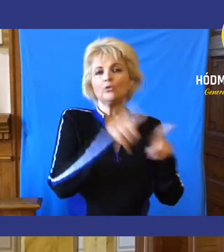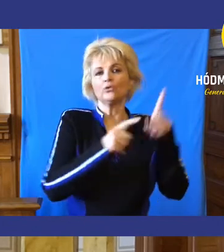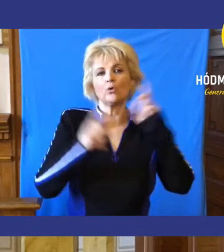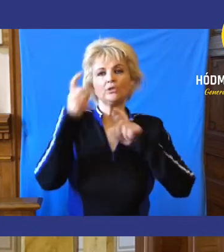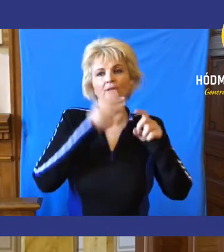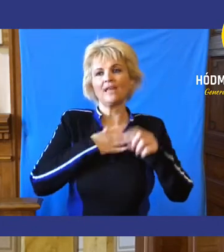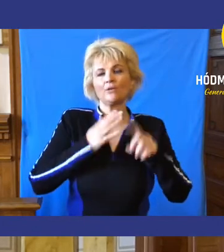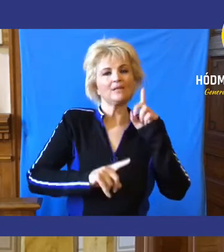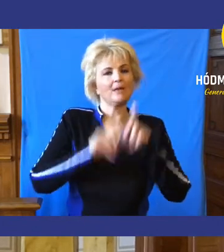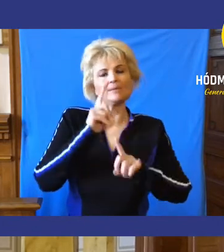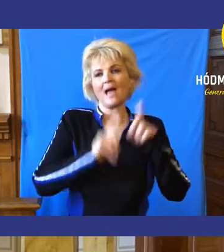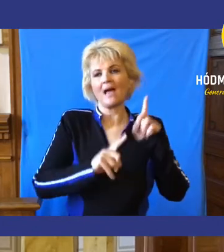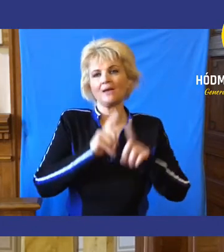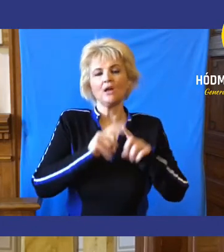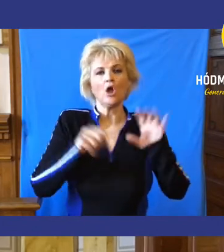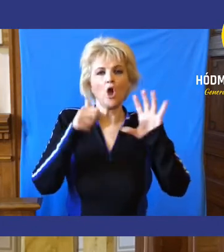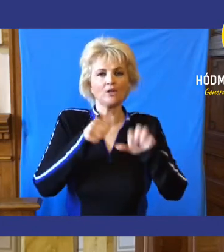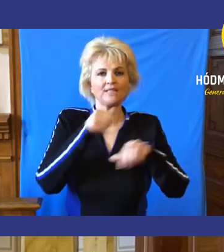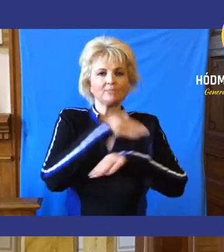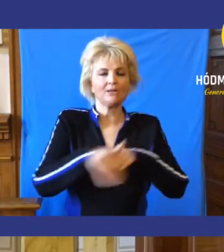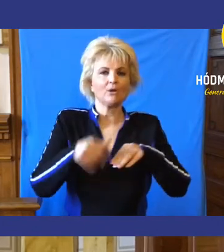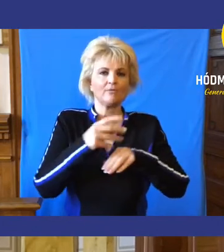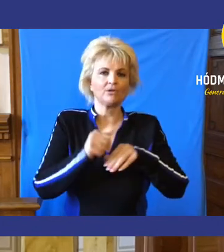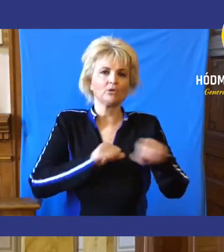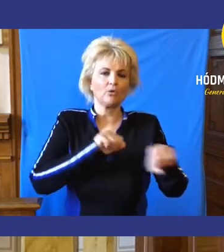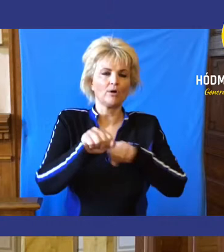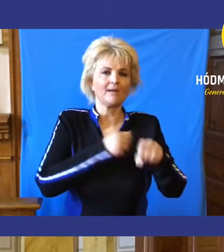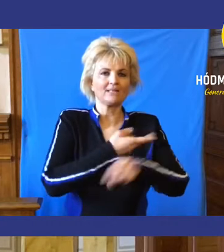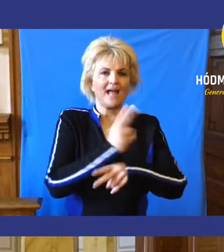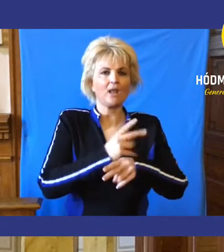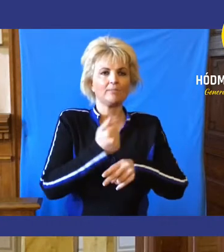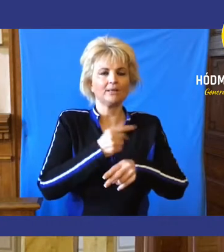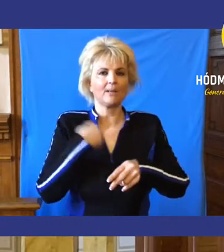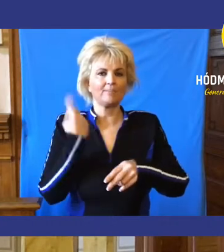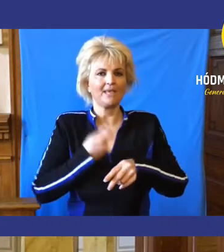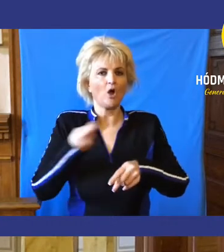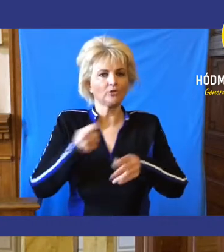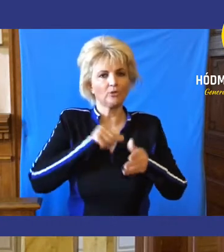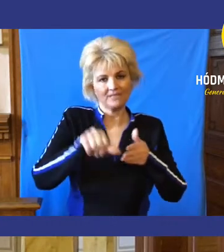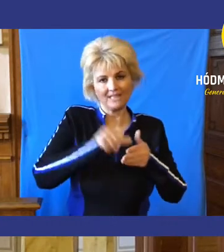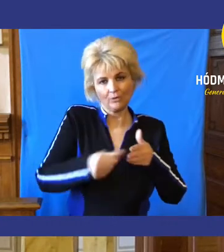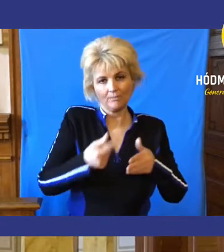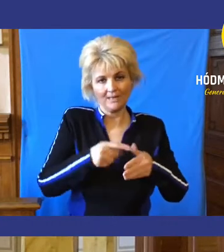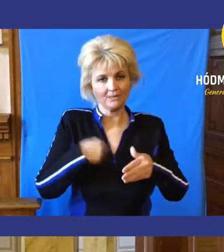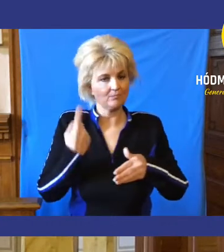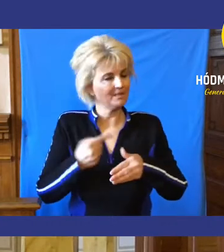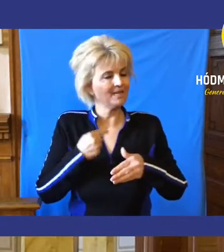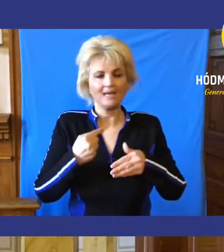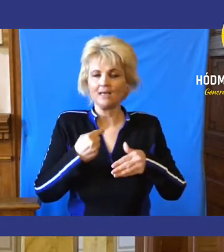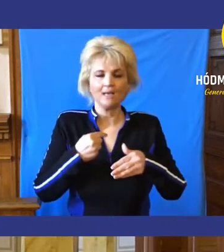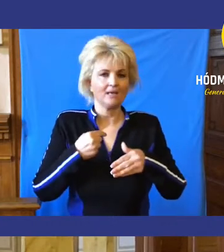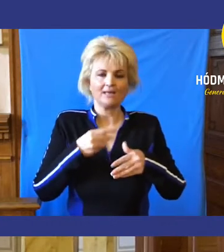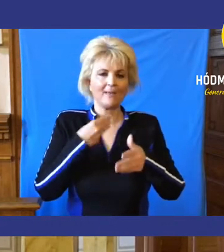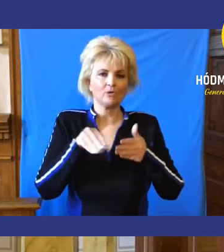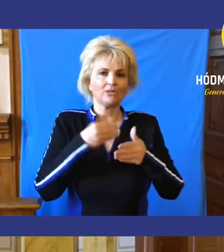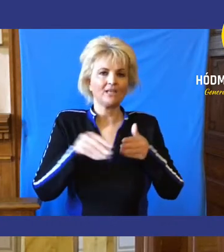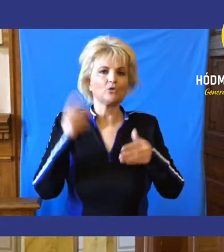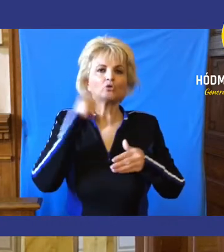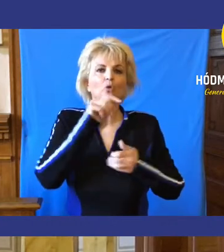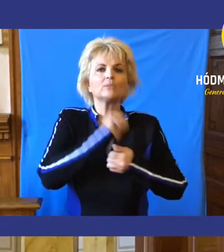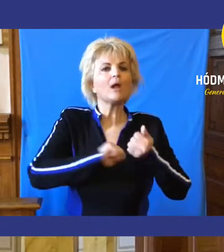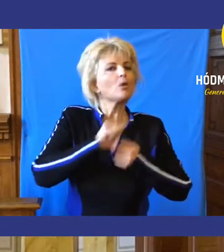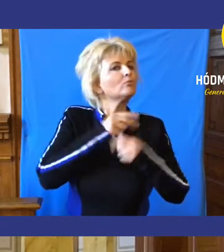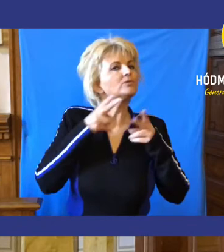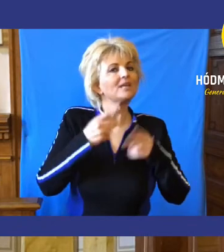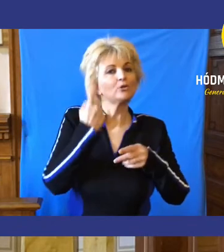nekünk nem jár 600 millió, ön úgy gondolja, hogy ezt a 600 millió kormányzati állami pénzt, ami a mi adófizetői pénzünk, azt mi nem költhetjük el a Tótmalom utcára? Ön így